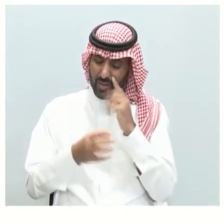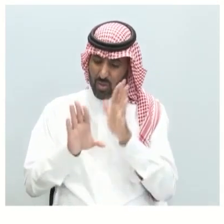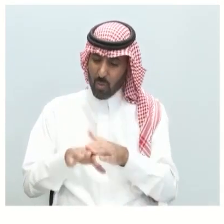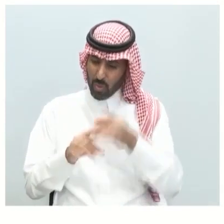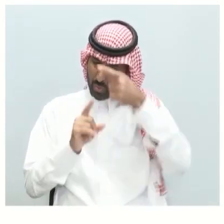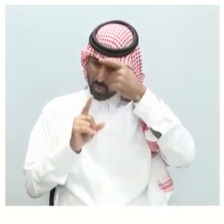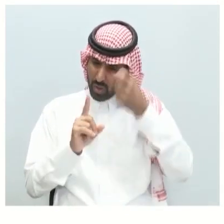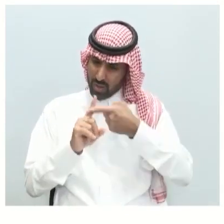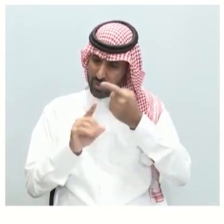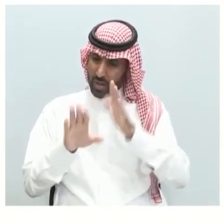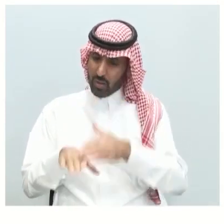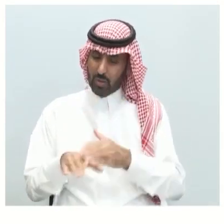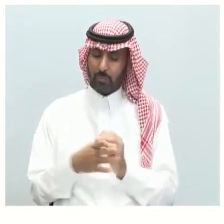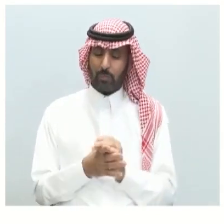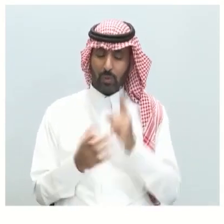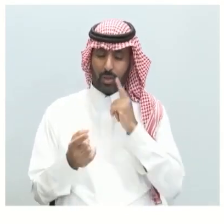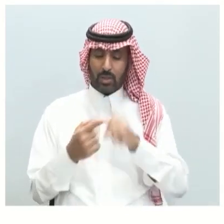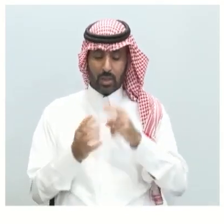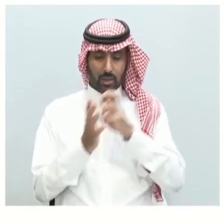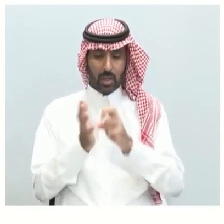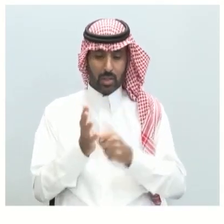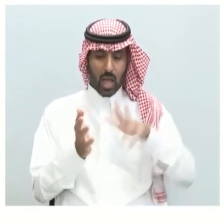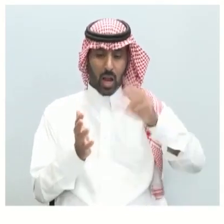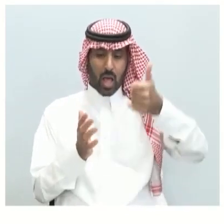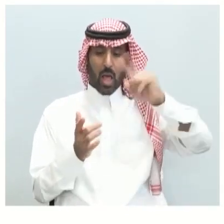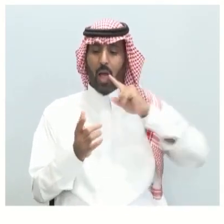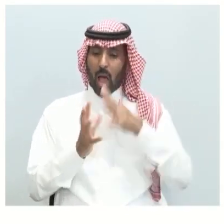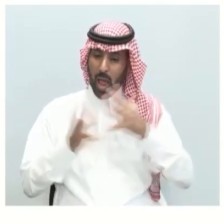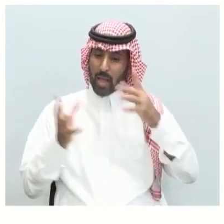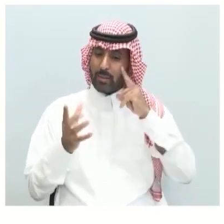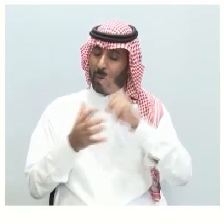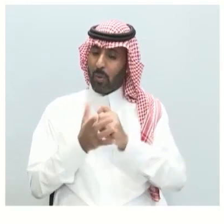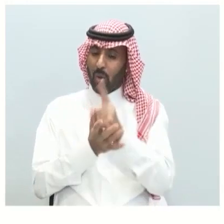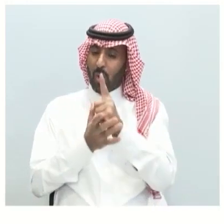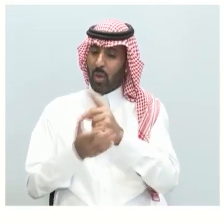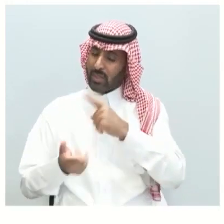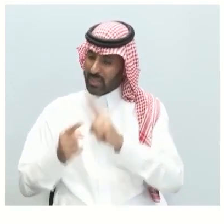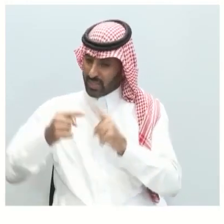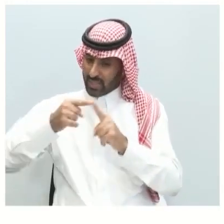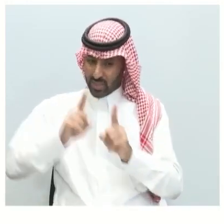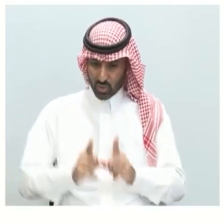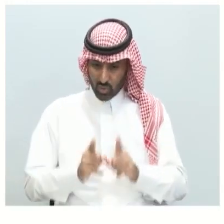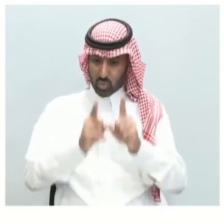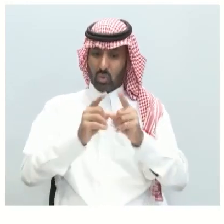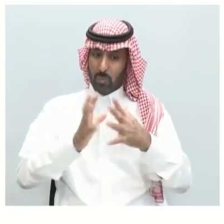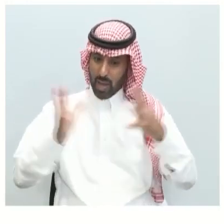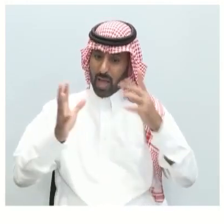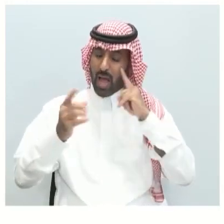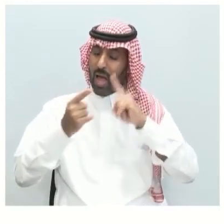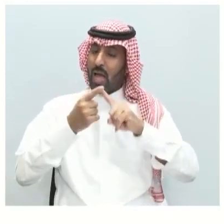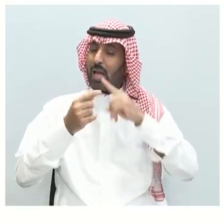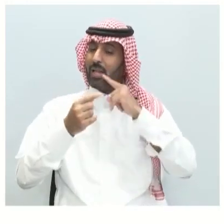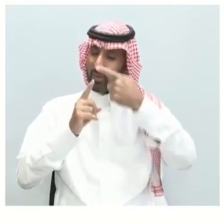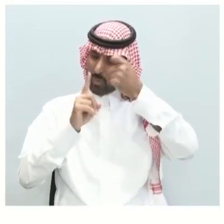درجه الحراره وينص قانون شارع لان كميه محدده من الغاز يتناسب طرديا مع حرارته